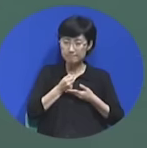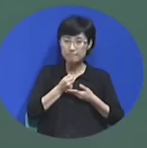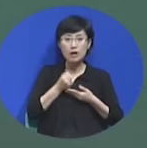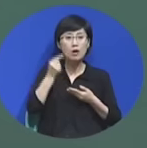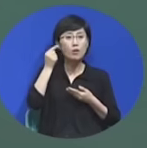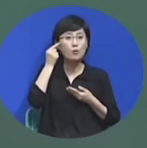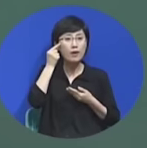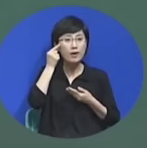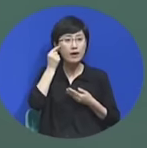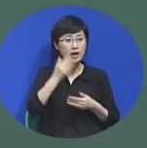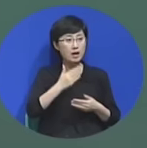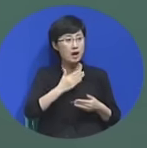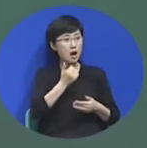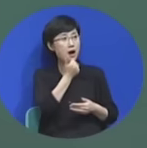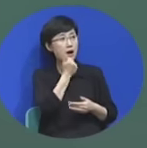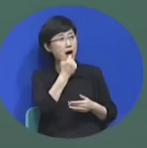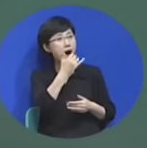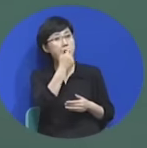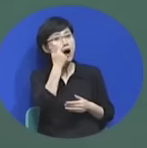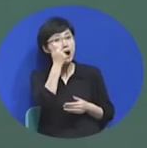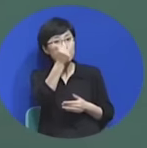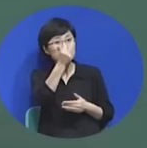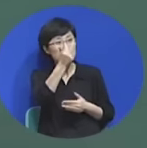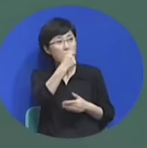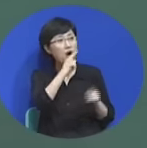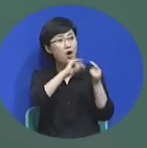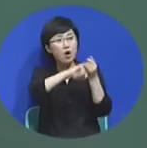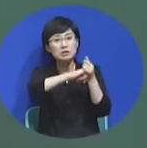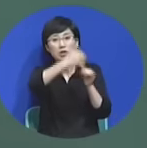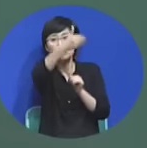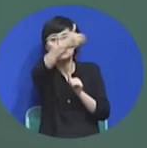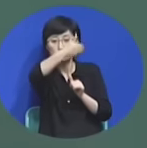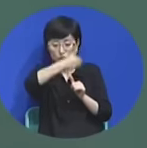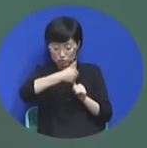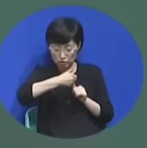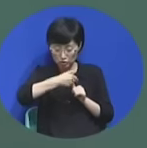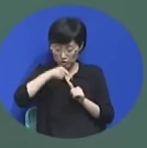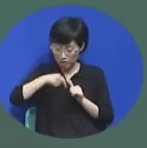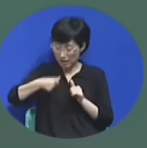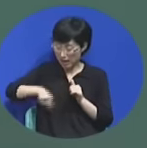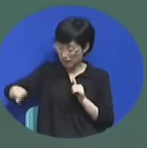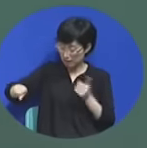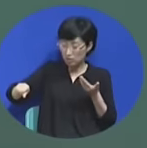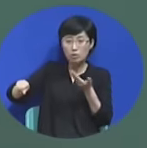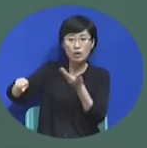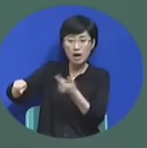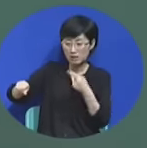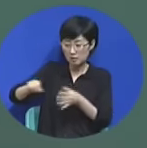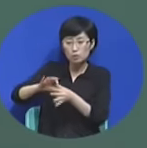요셉의 인생을 통해서 성취된다는 사실들을 누가 알아요? 야곱이 아는 거예요.